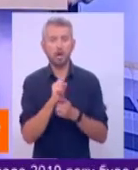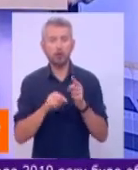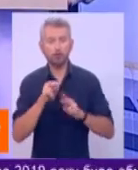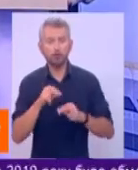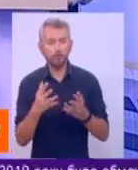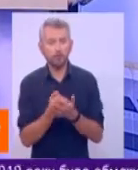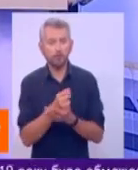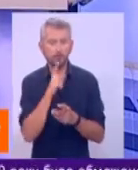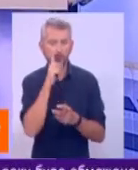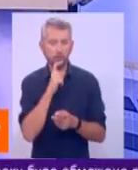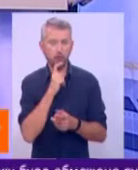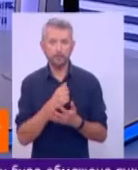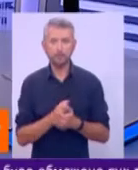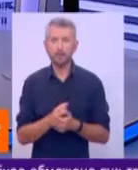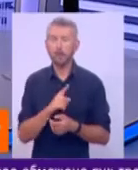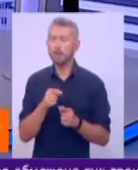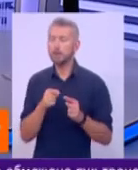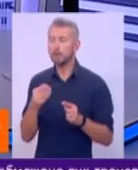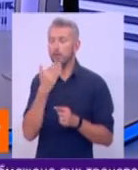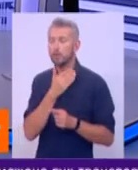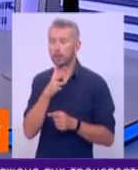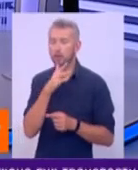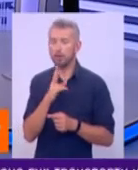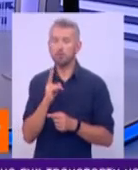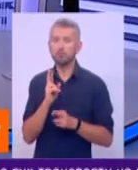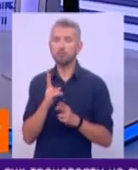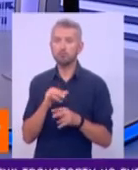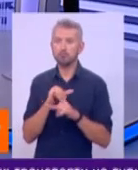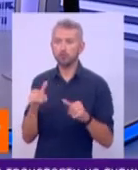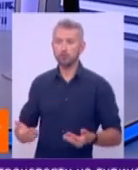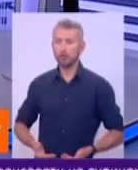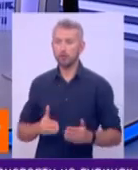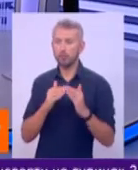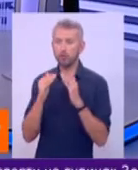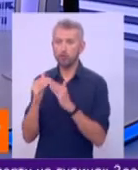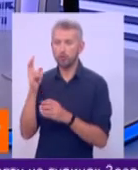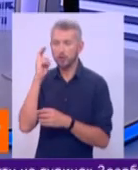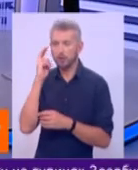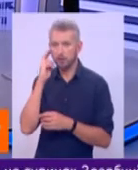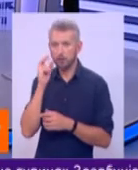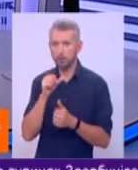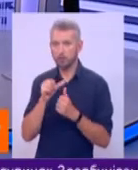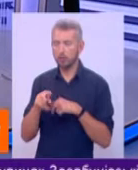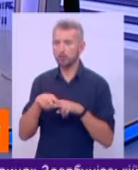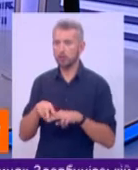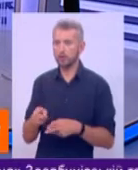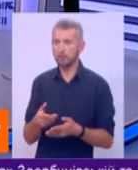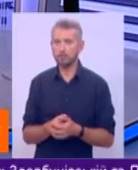невідомо. Скажіть, за останні роки, от наскільки збільшився житловий фонд Києва, зокрема столиці?